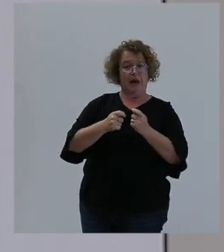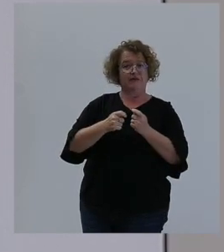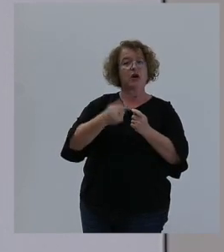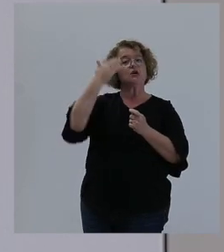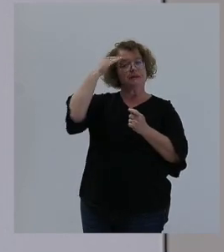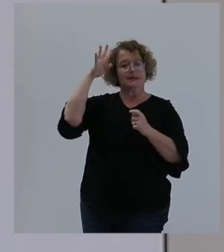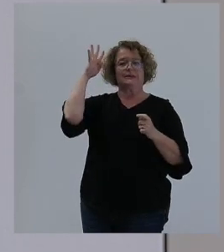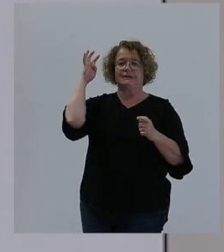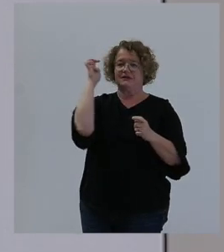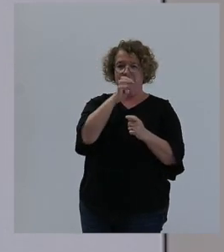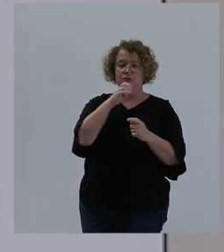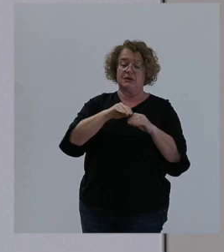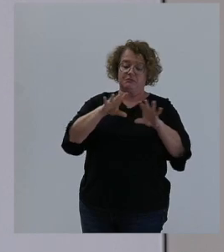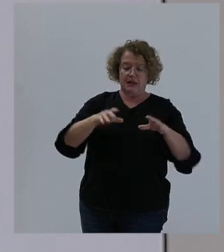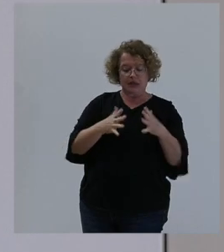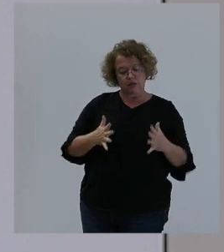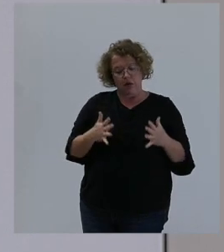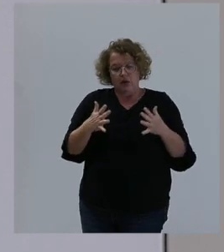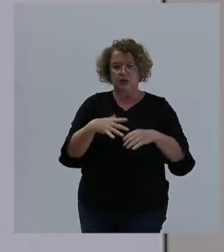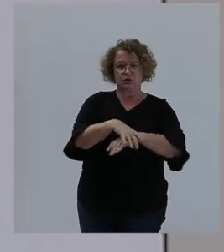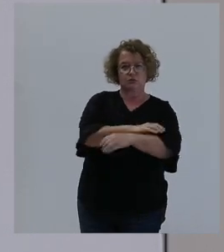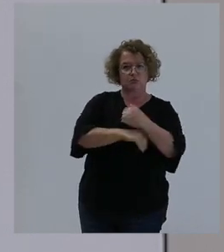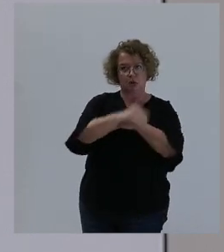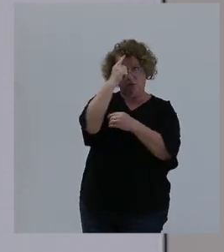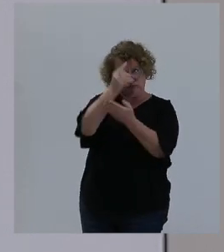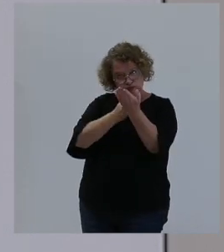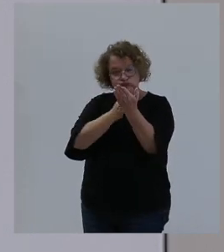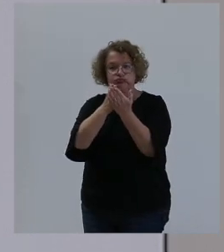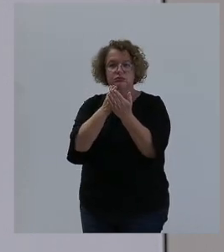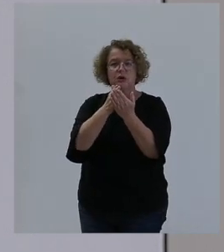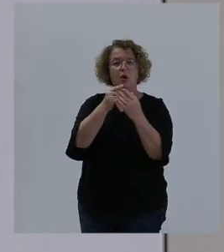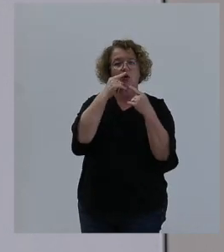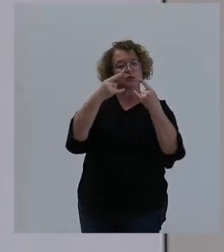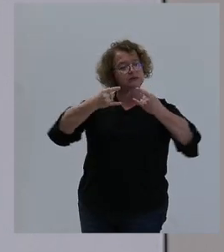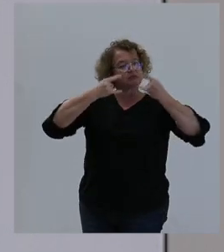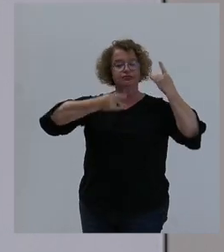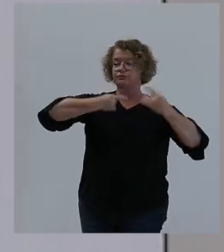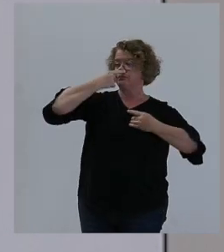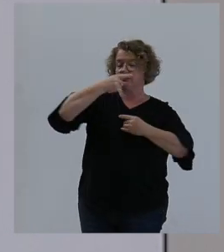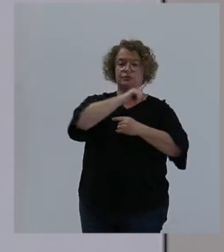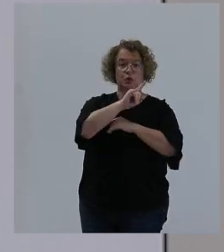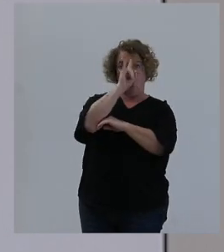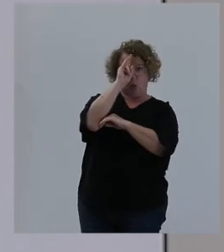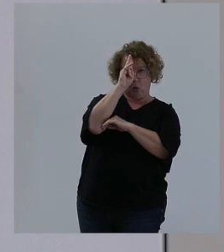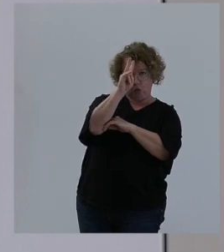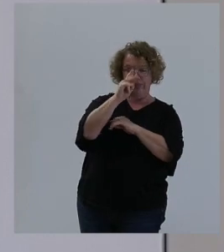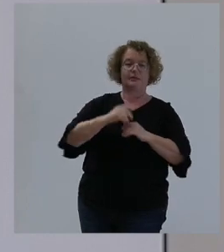réel, notre équipe s'engage à gouverner avec détermination, mais aussi avec modestie, avec honnêteté aussi.